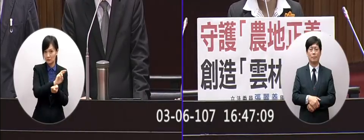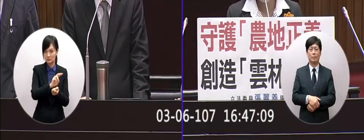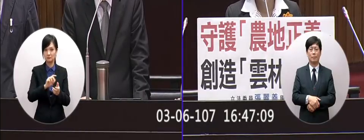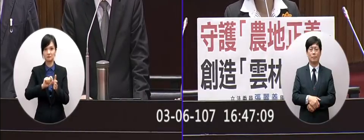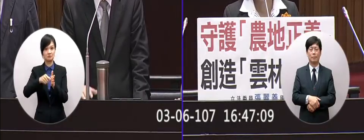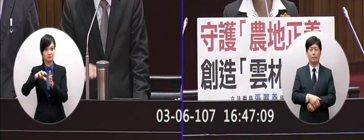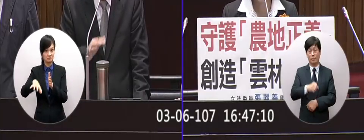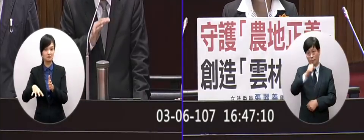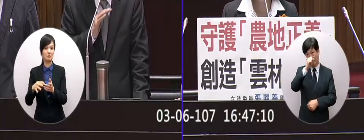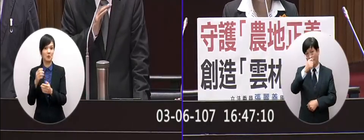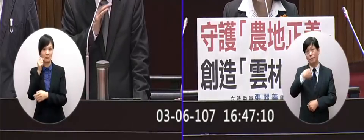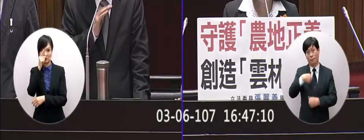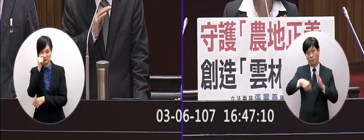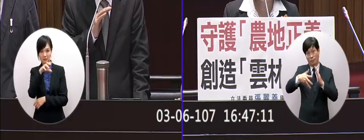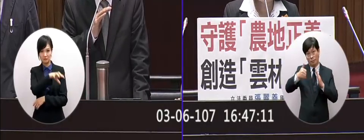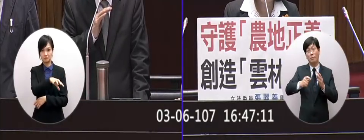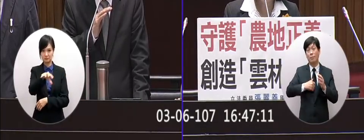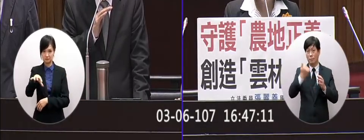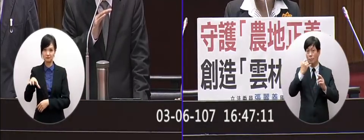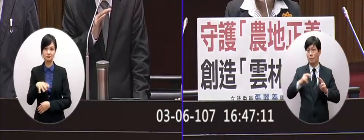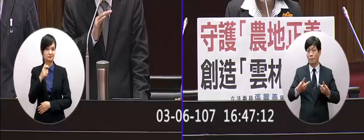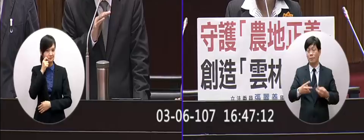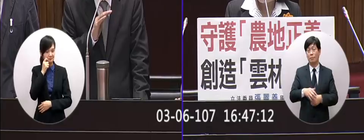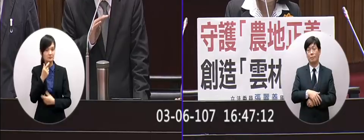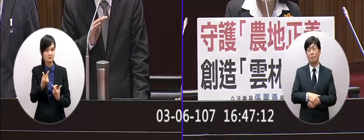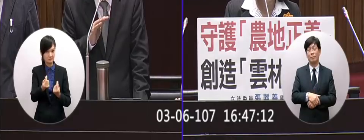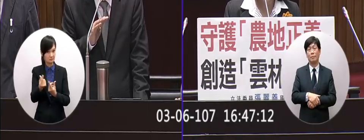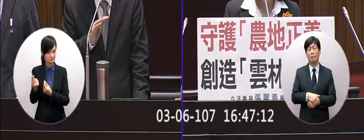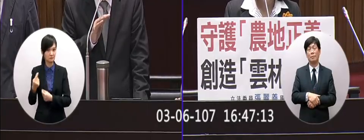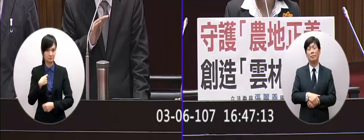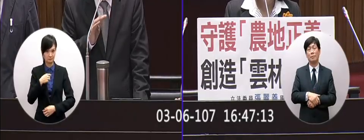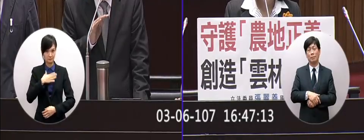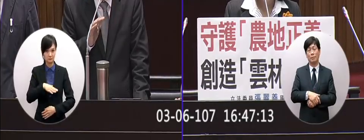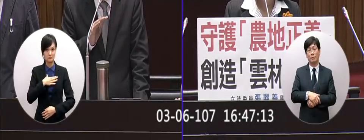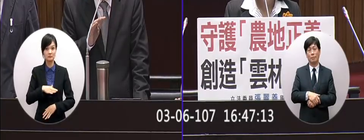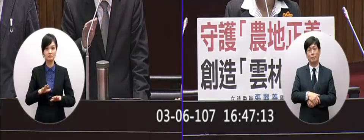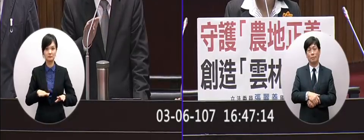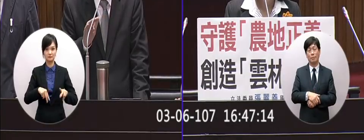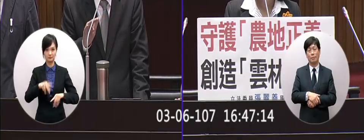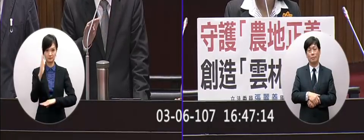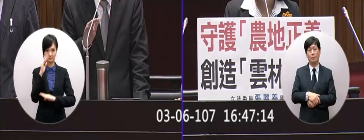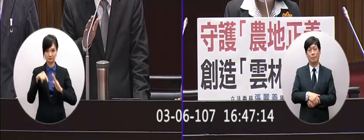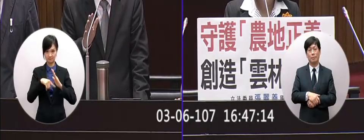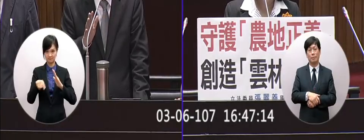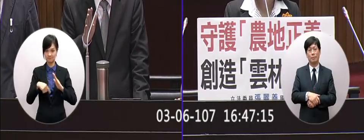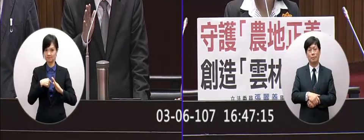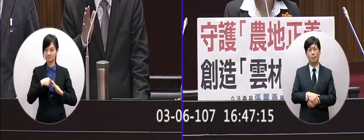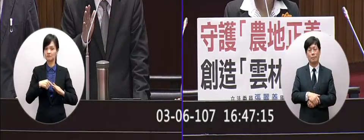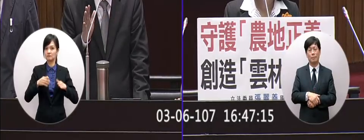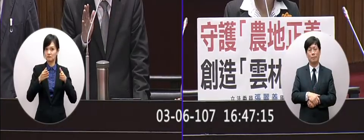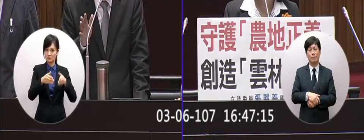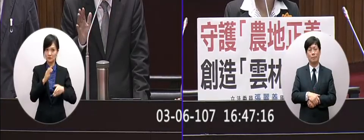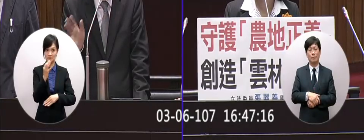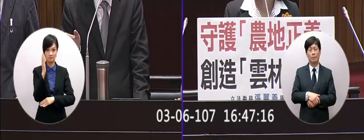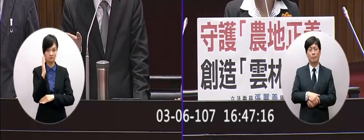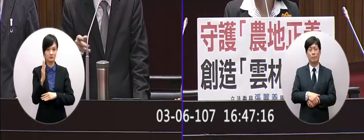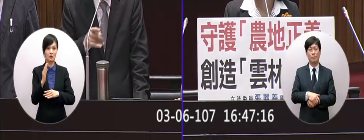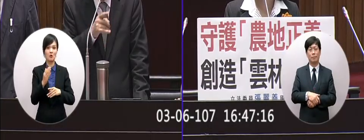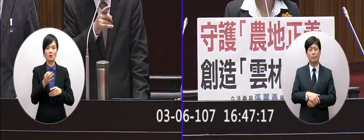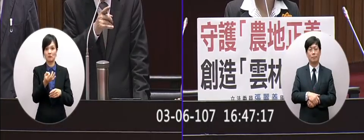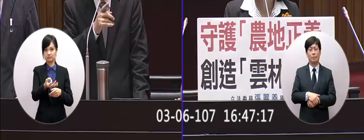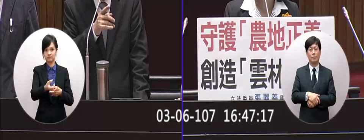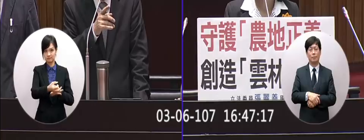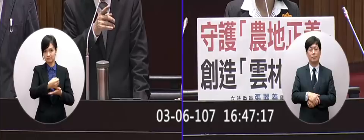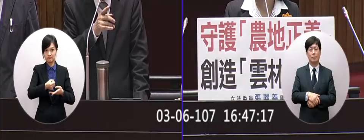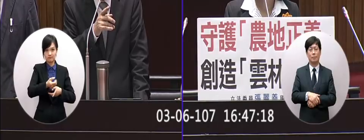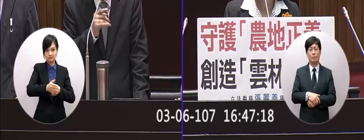困难。 好，那我院长，我希望你能够改。 我们现在行政院现在有在推一个均衡台湾的政策，就是财政收支划分法有